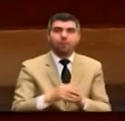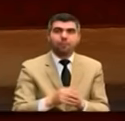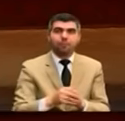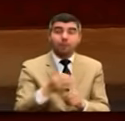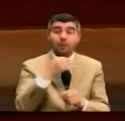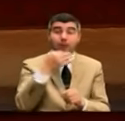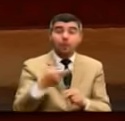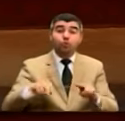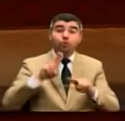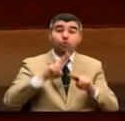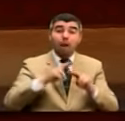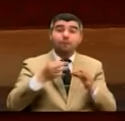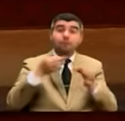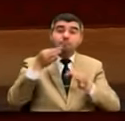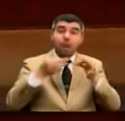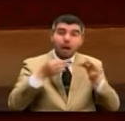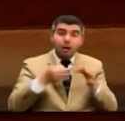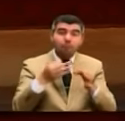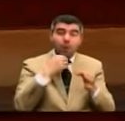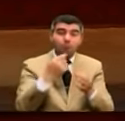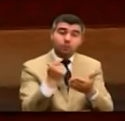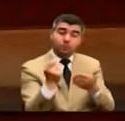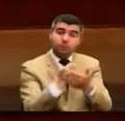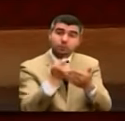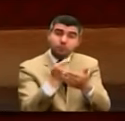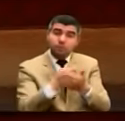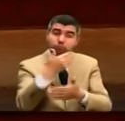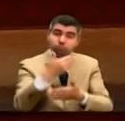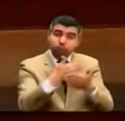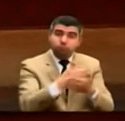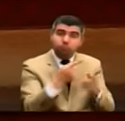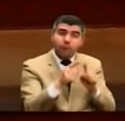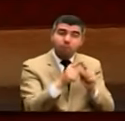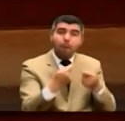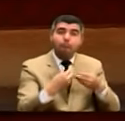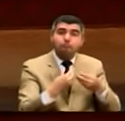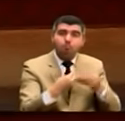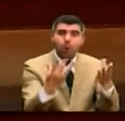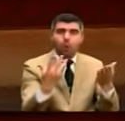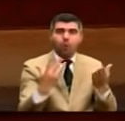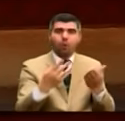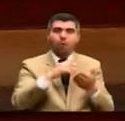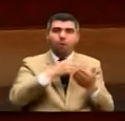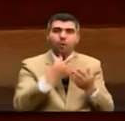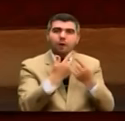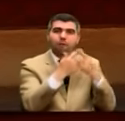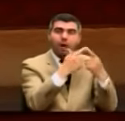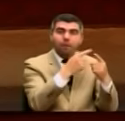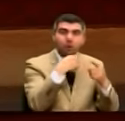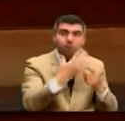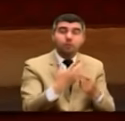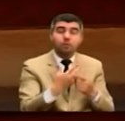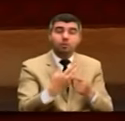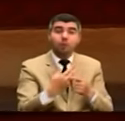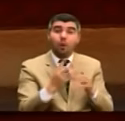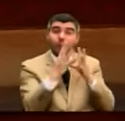النيابة العامة في ملفات تدين العقود الأجنبية المتعلقة بتفويت العقارات، حتى النيابة العامة على القيام